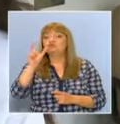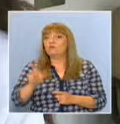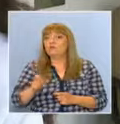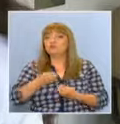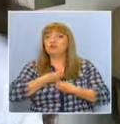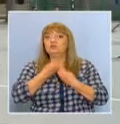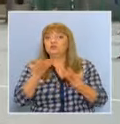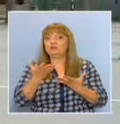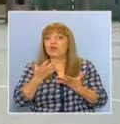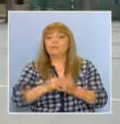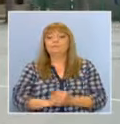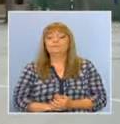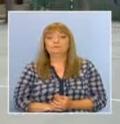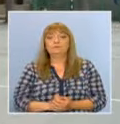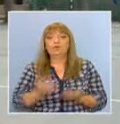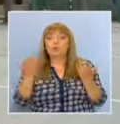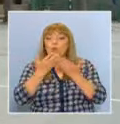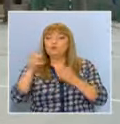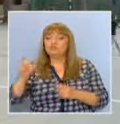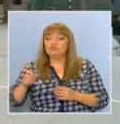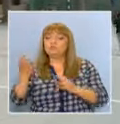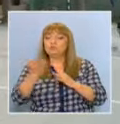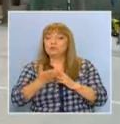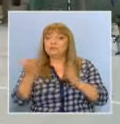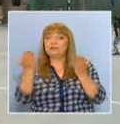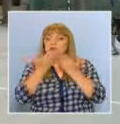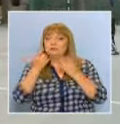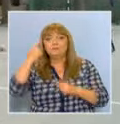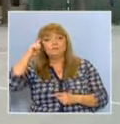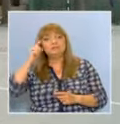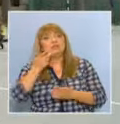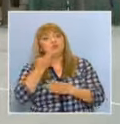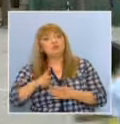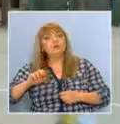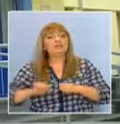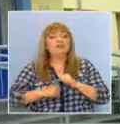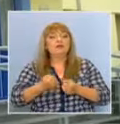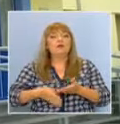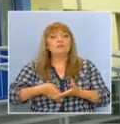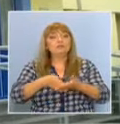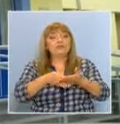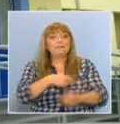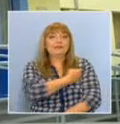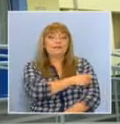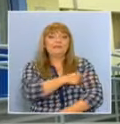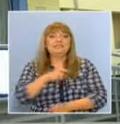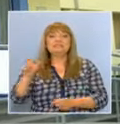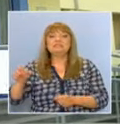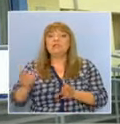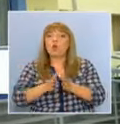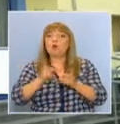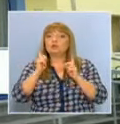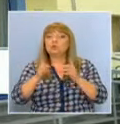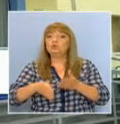най-важното и най-честото нещо. Учениците от средното училище замислят и други инициативи в подкрепа на медиците и хората, които помагат. За